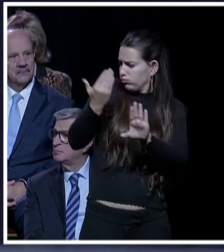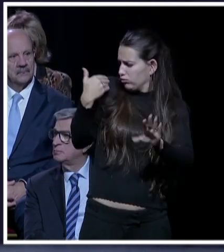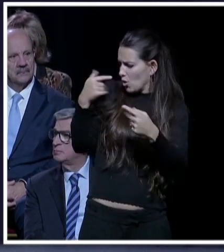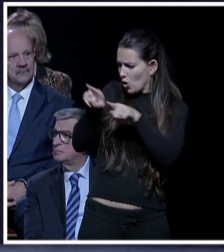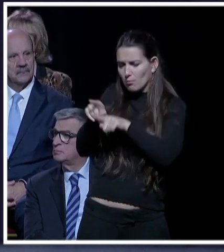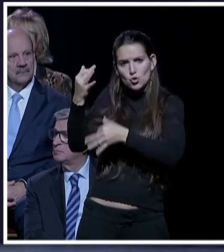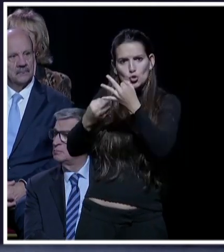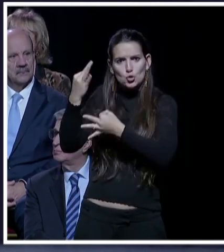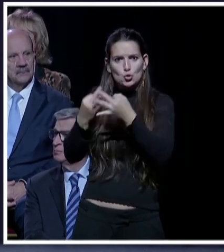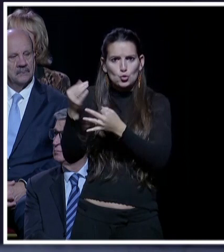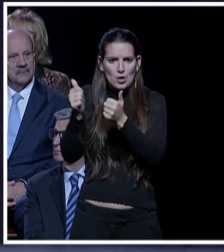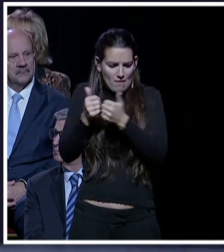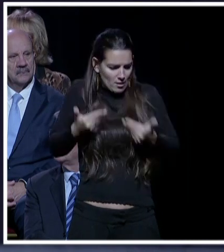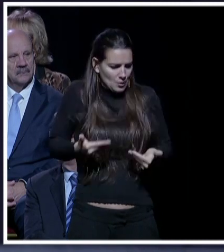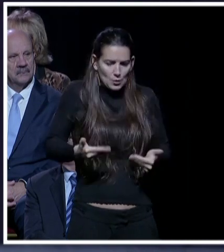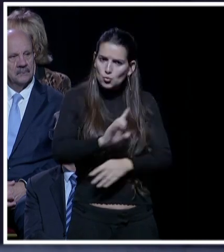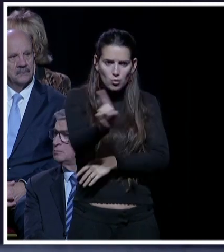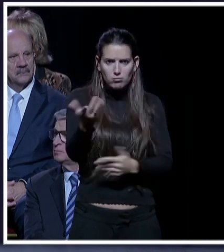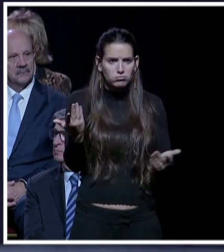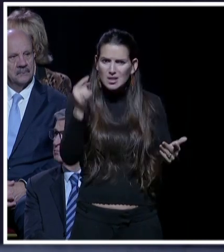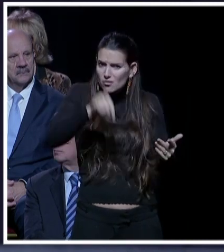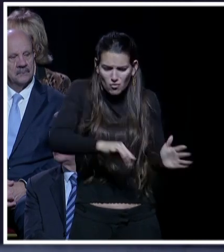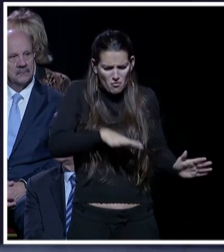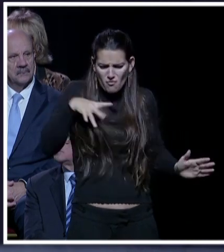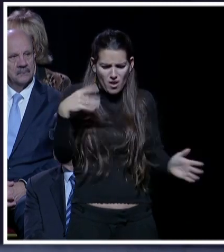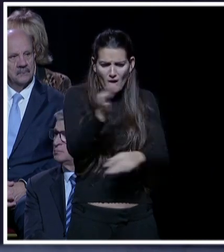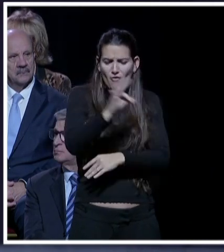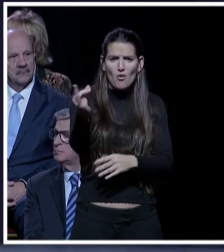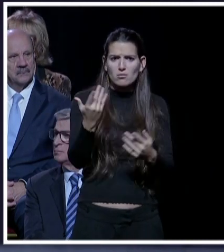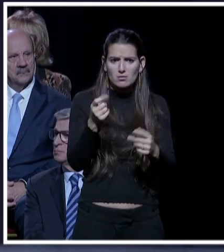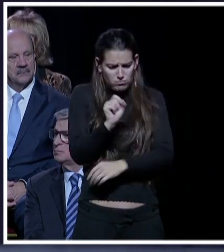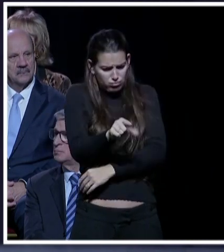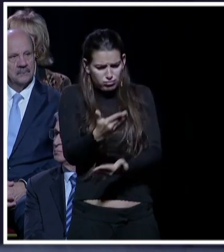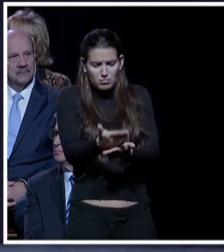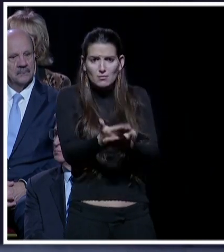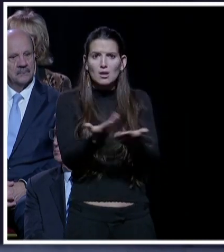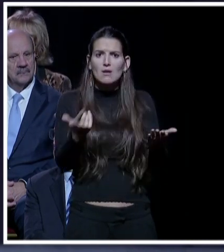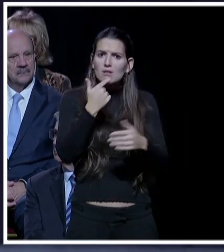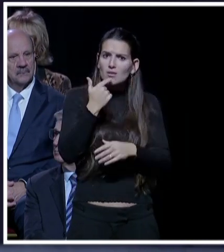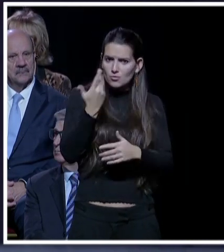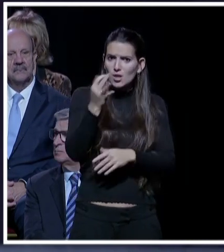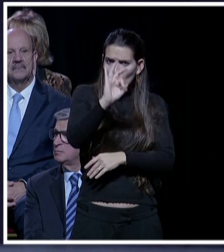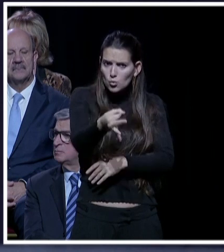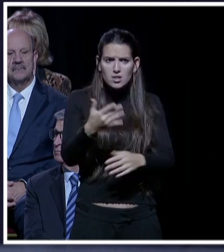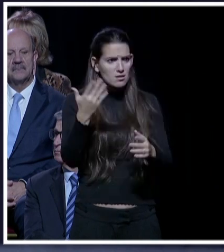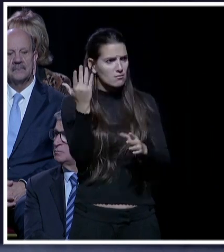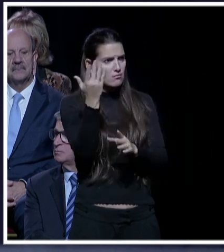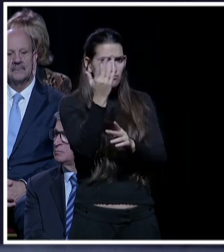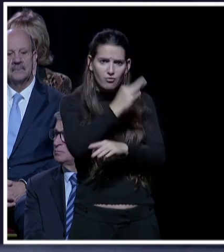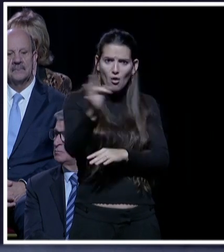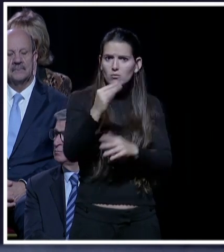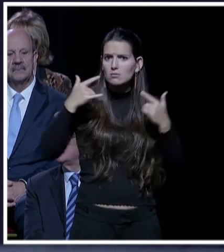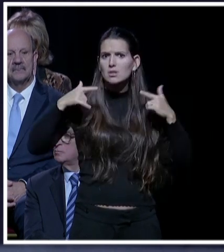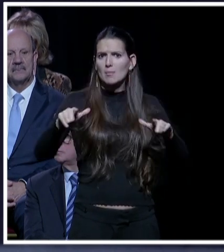présent. Nous nous sommes fiers de la France, pour ce qu'elle est. Un grand pays qui a fait souffler un vent de liberté qui a changé le monde à